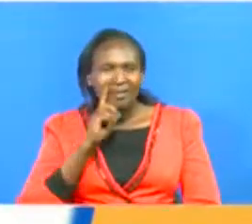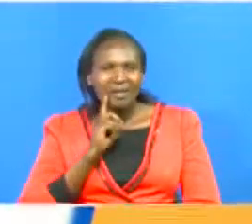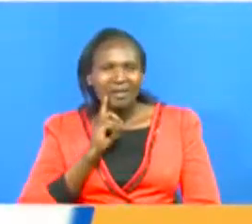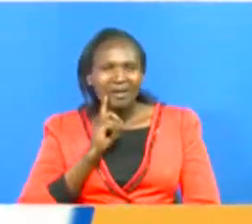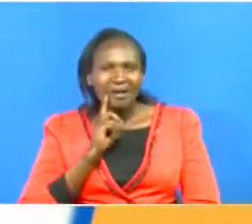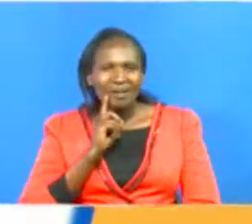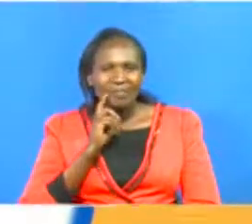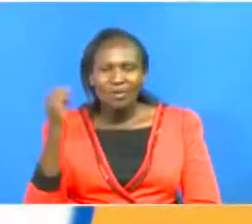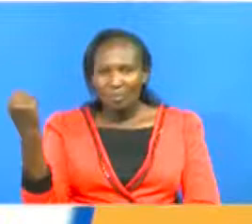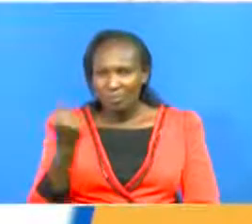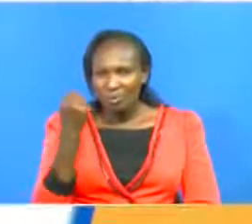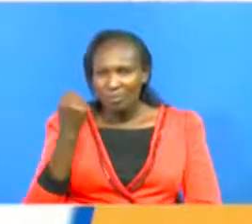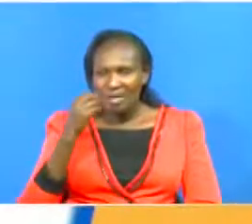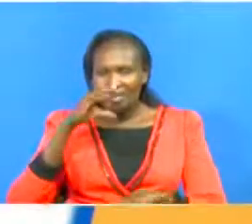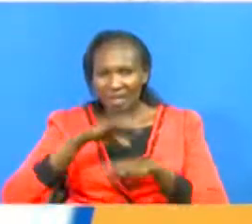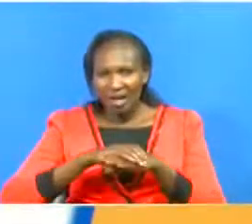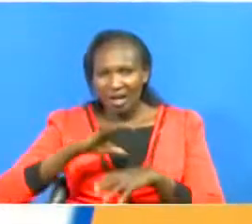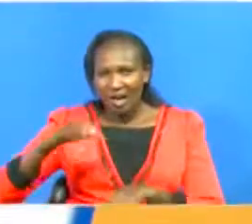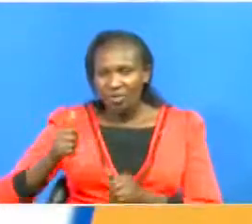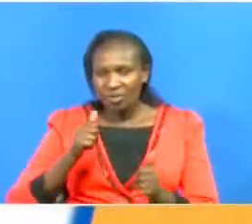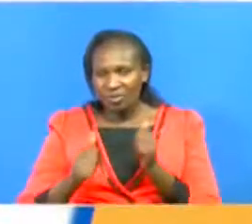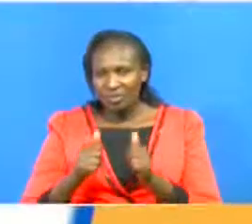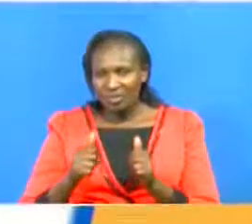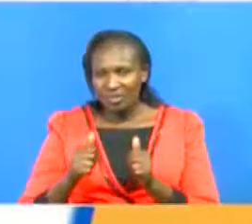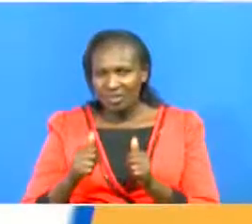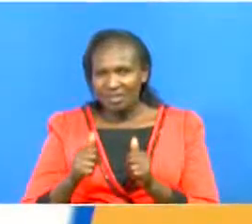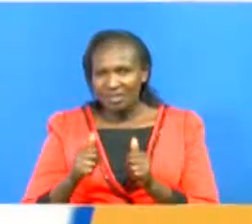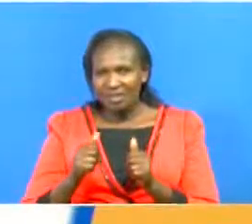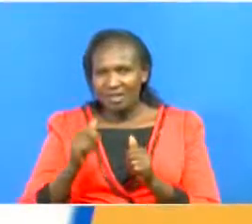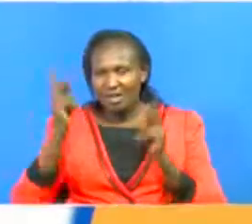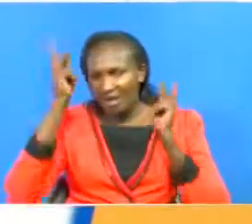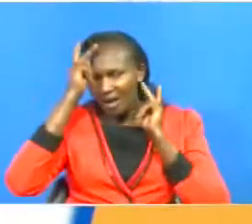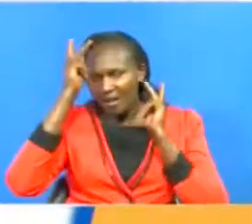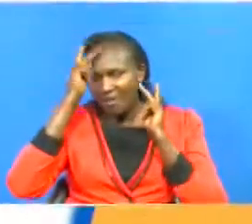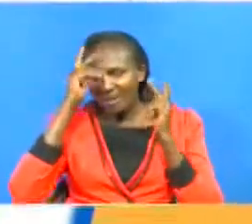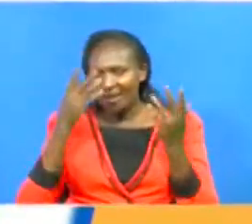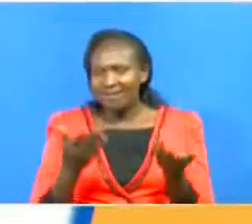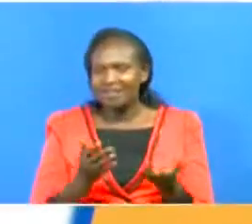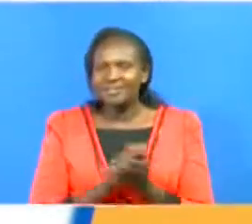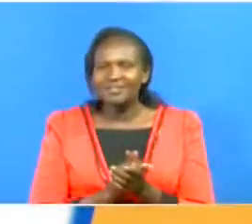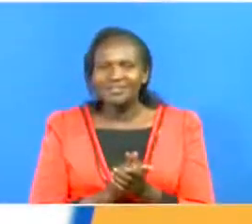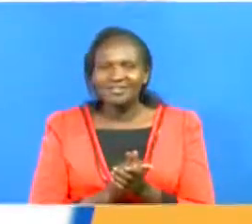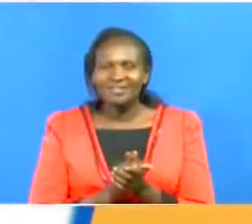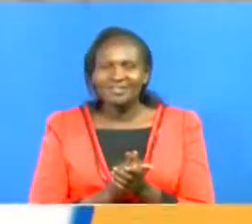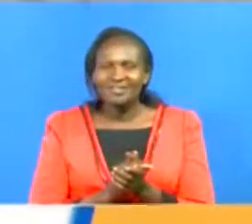mji wa Mumias unapatikana katika kaunti gani? Kakamega.